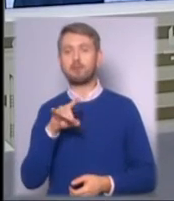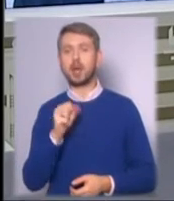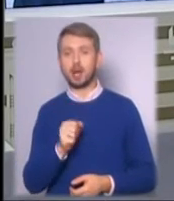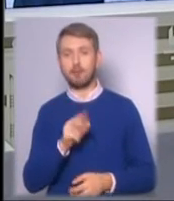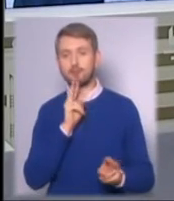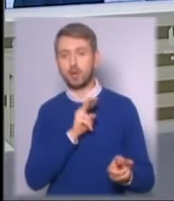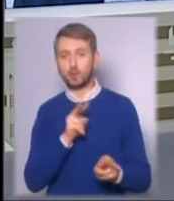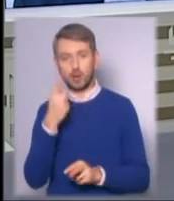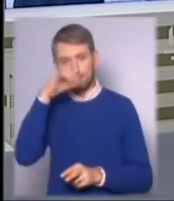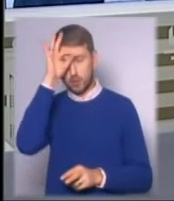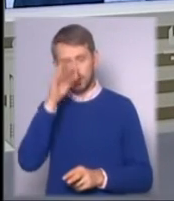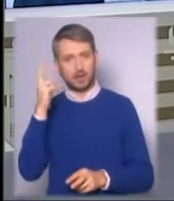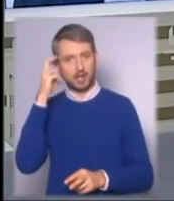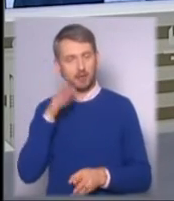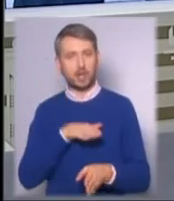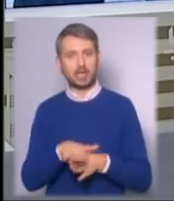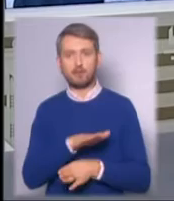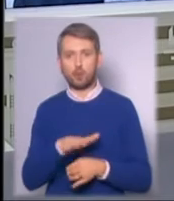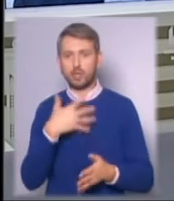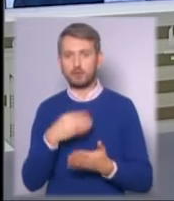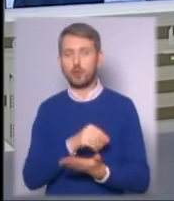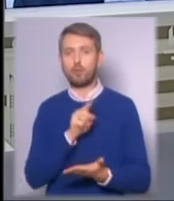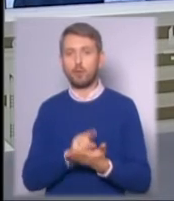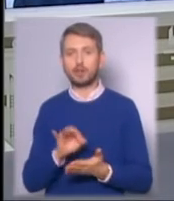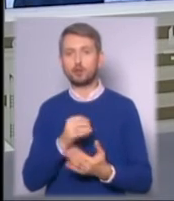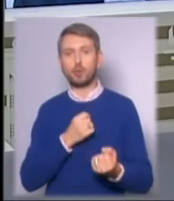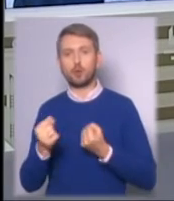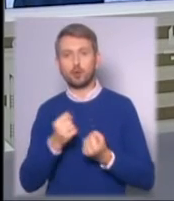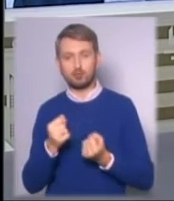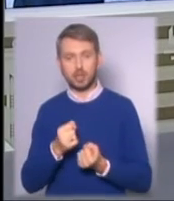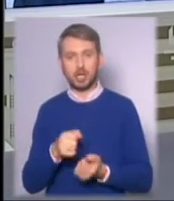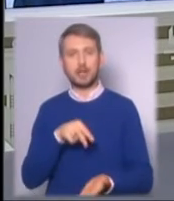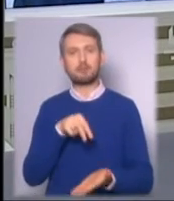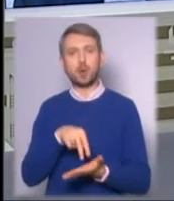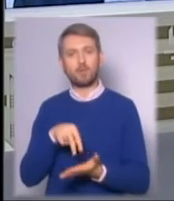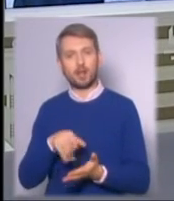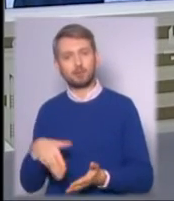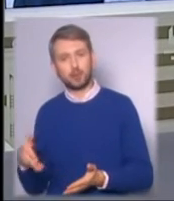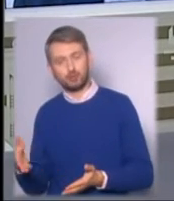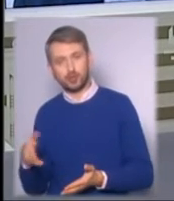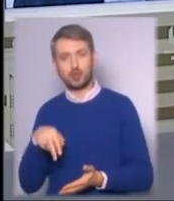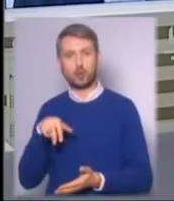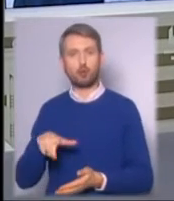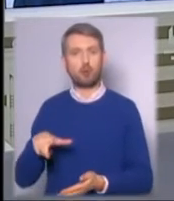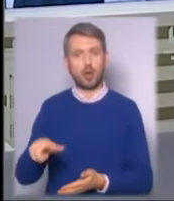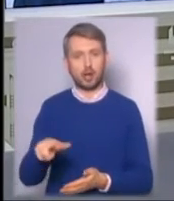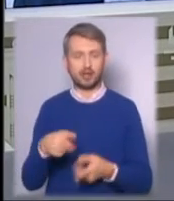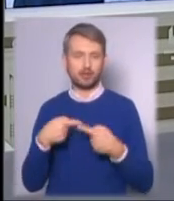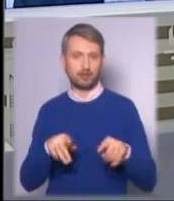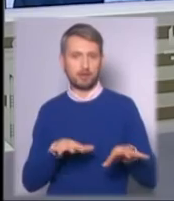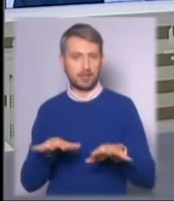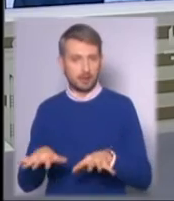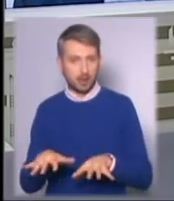поліція столиці не виконує і своїх обов'язків щодо боротьби з паркуванням на узбіччях, тротуарах та інших непризначених для цього місцях. При